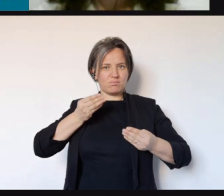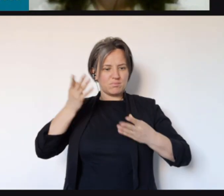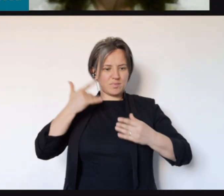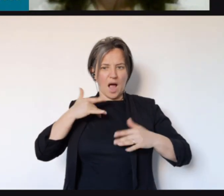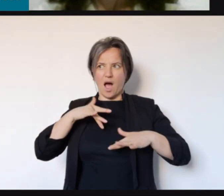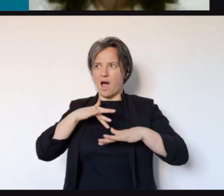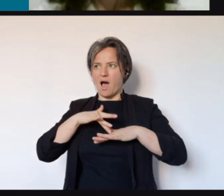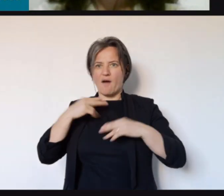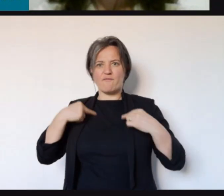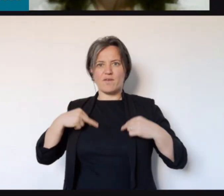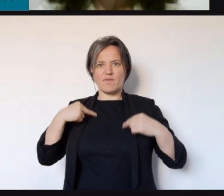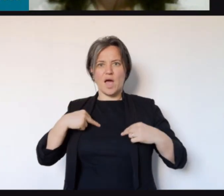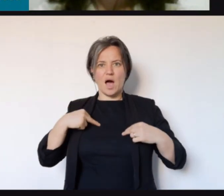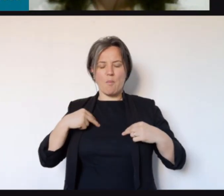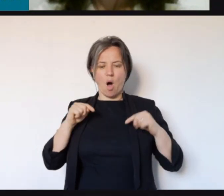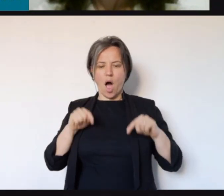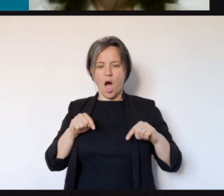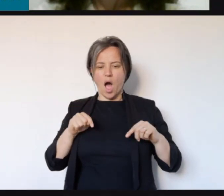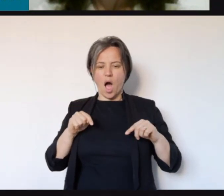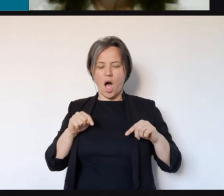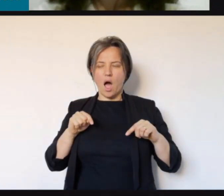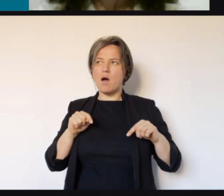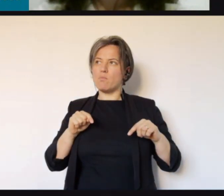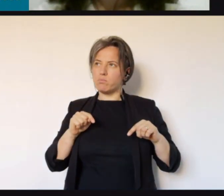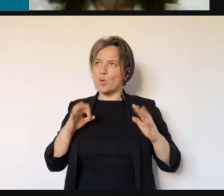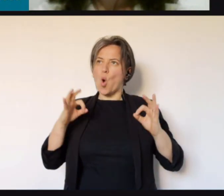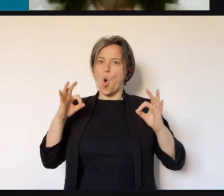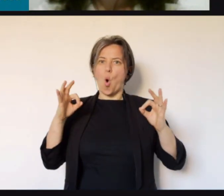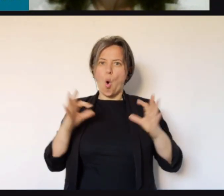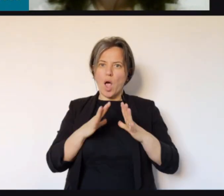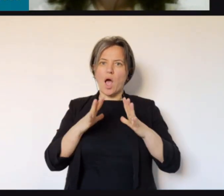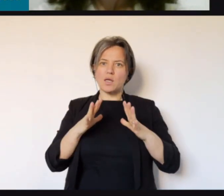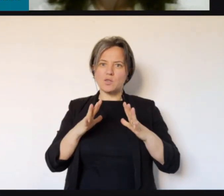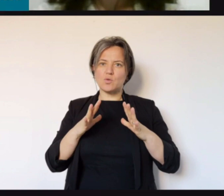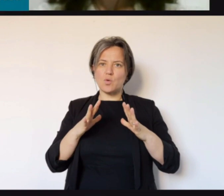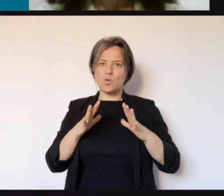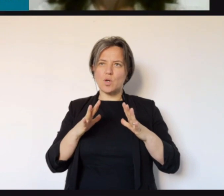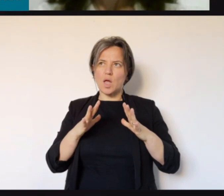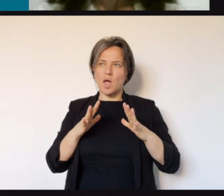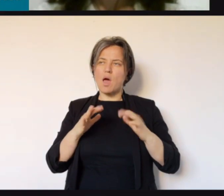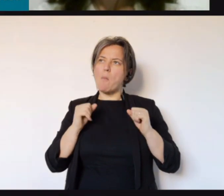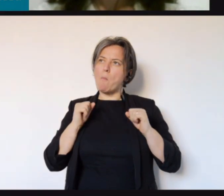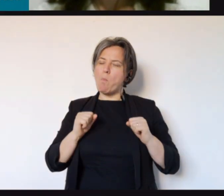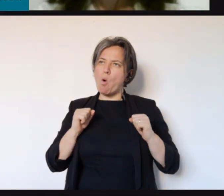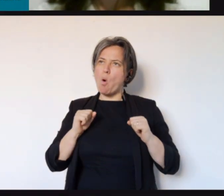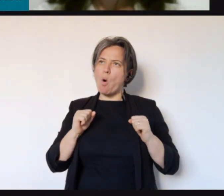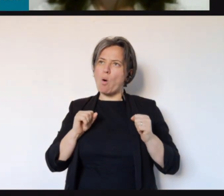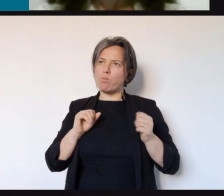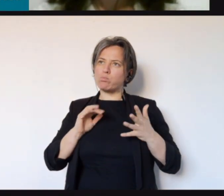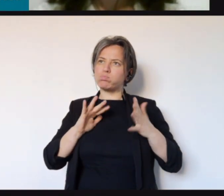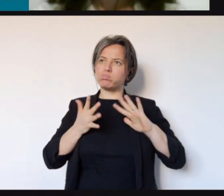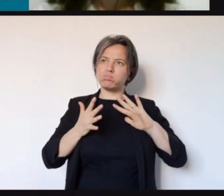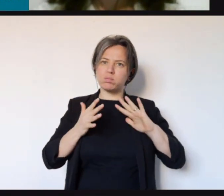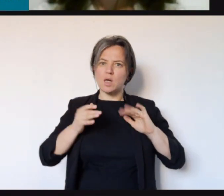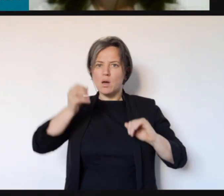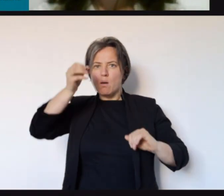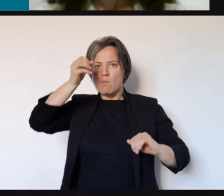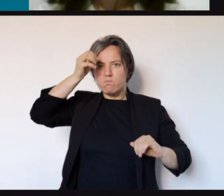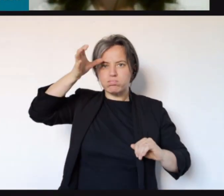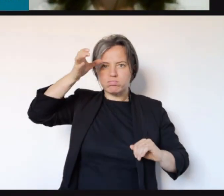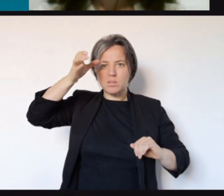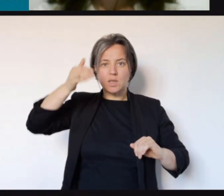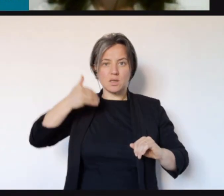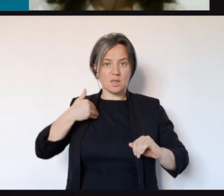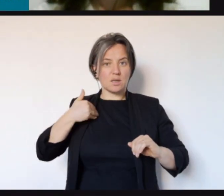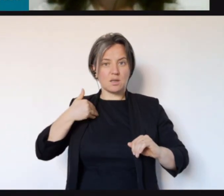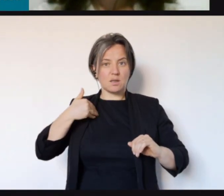come occasioni di discernimento e di crescita ha un